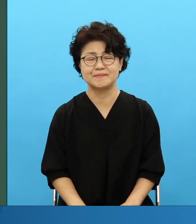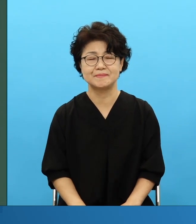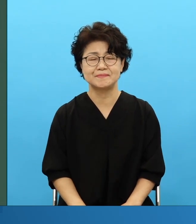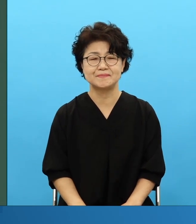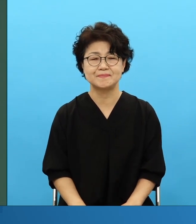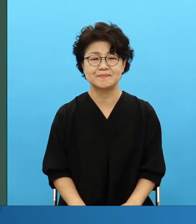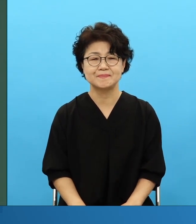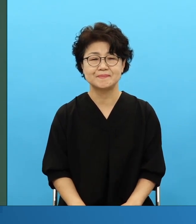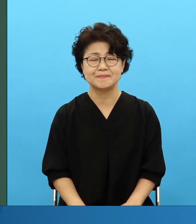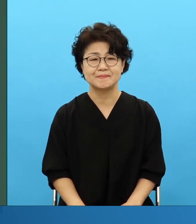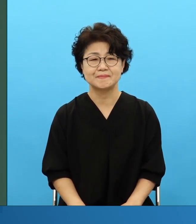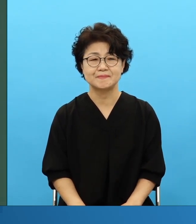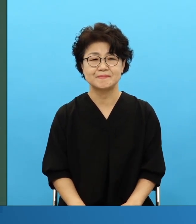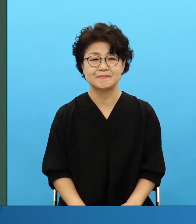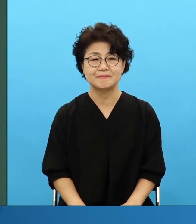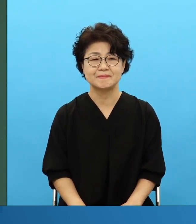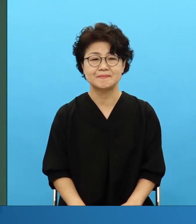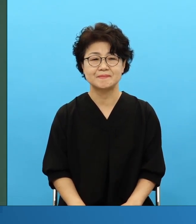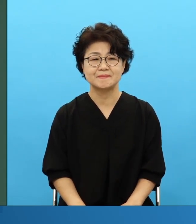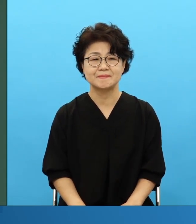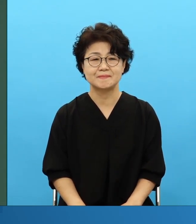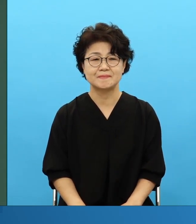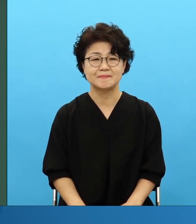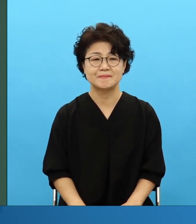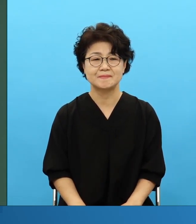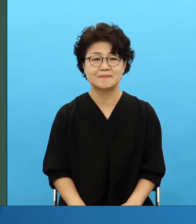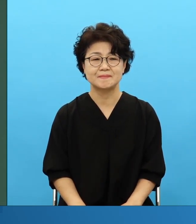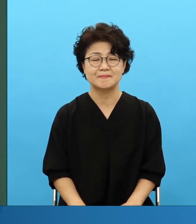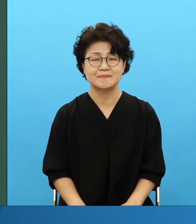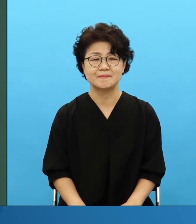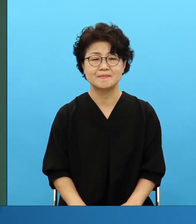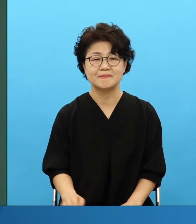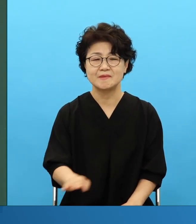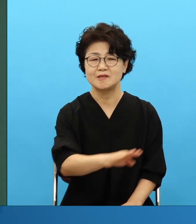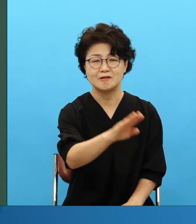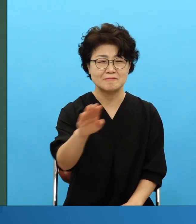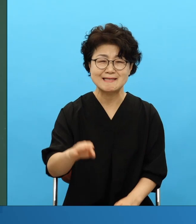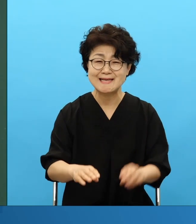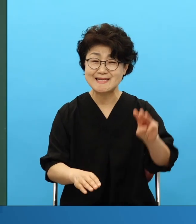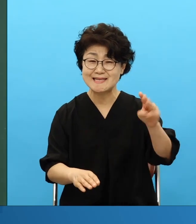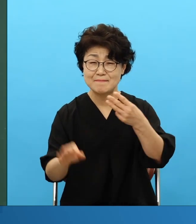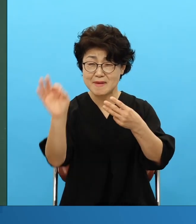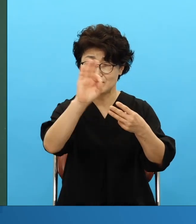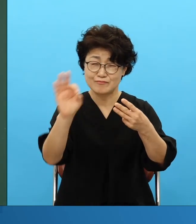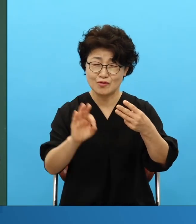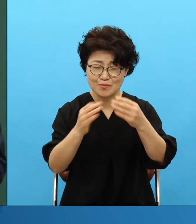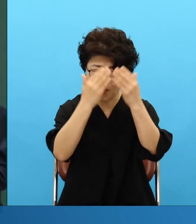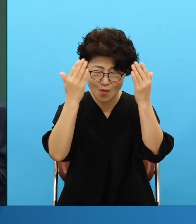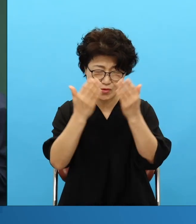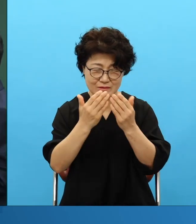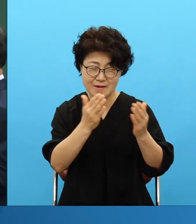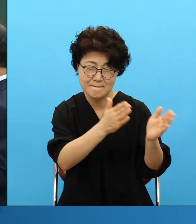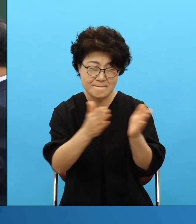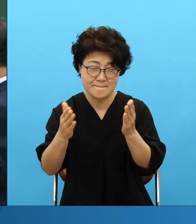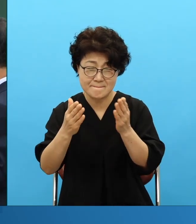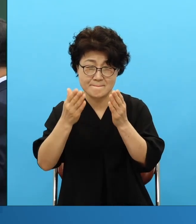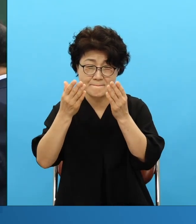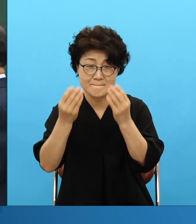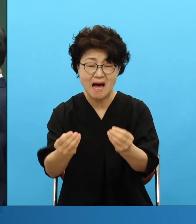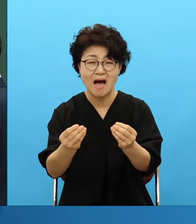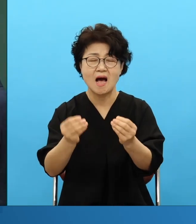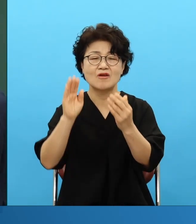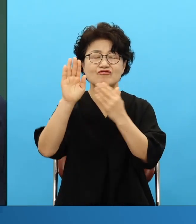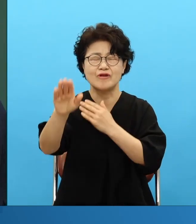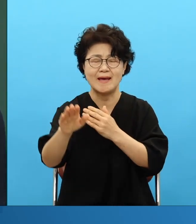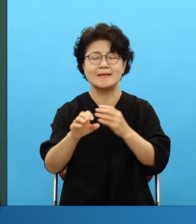이걸 딱 쳐다보고 전도도 준비하고 사업도 준비하고 다 해야 되는 거예요. You must look at this accurately, prepare evangelism and your